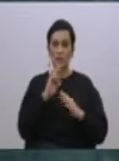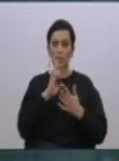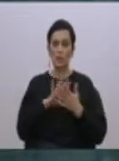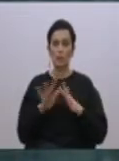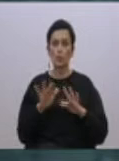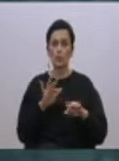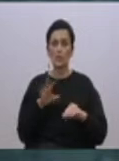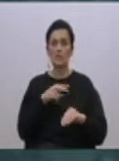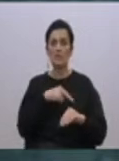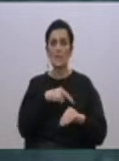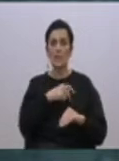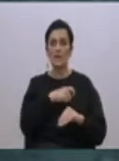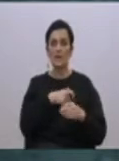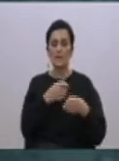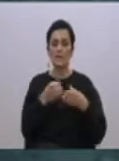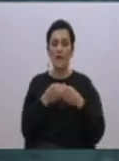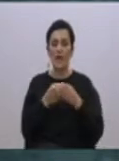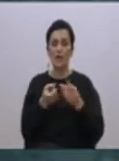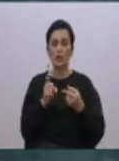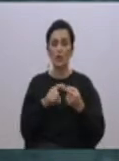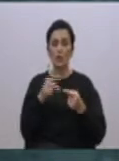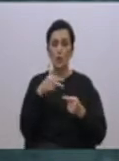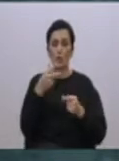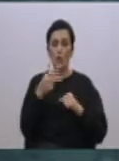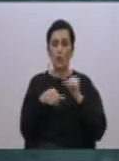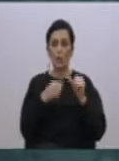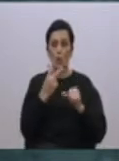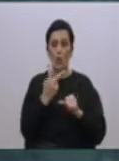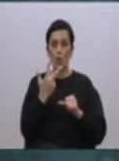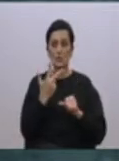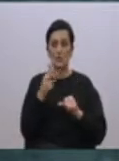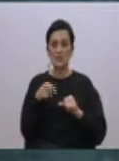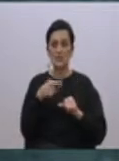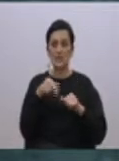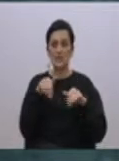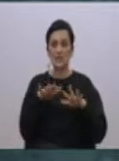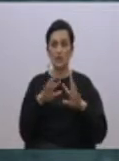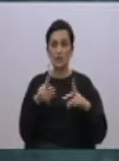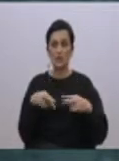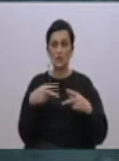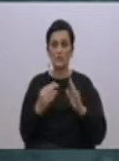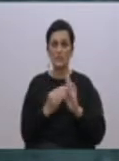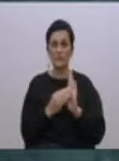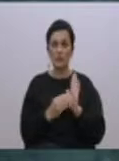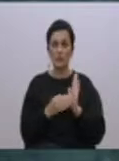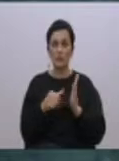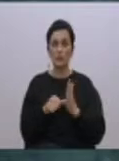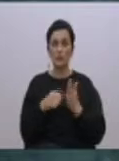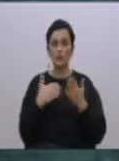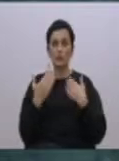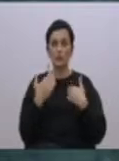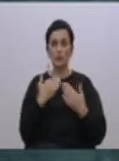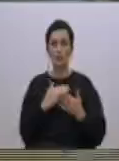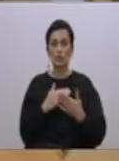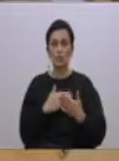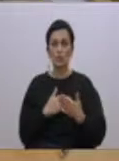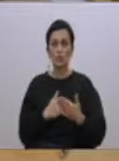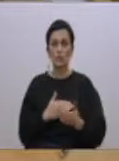s-a parlamentat delegația și șesahe, ore soțului, soț de summit, decembrie, datul nebis și cele de tainstă obazec, tot ce a tot ce este